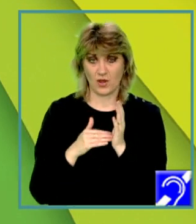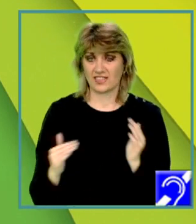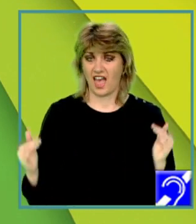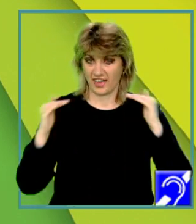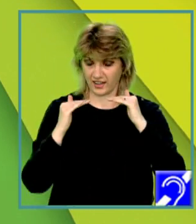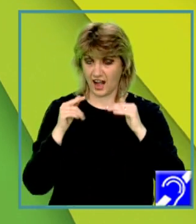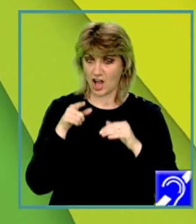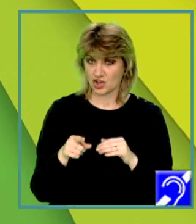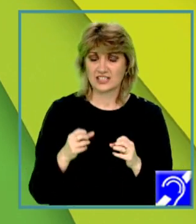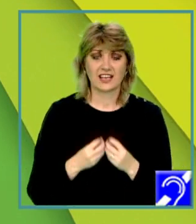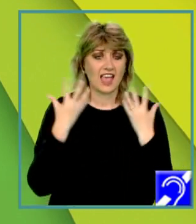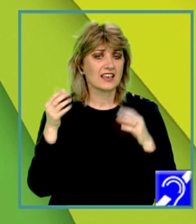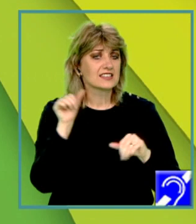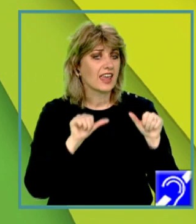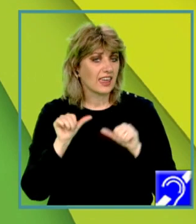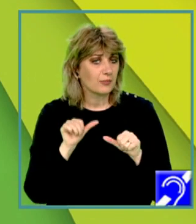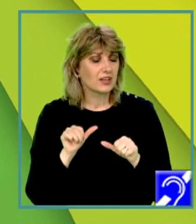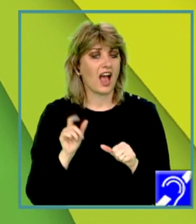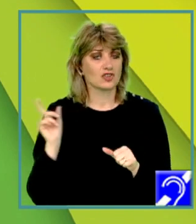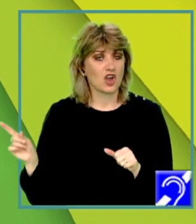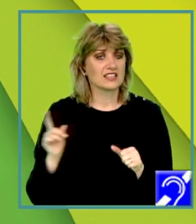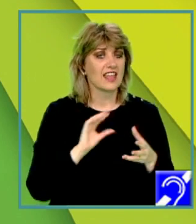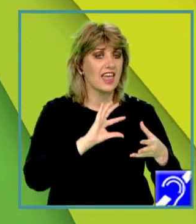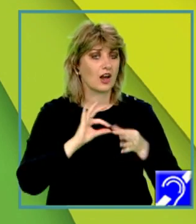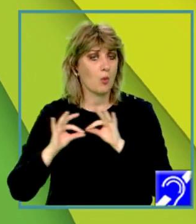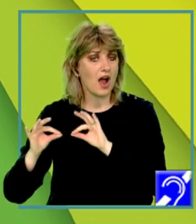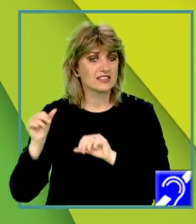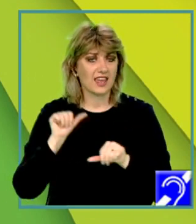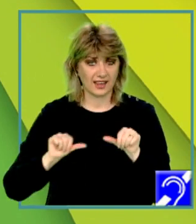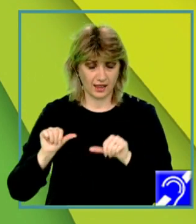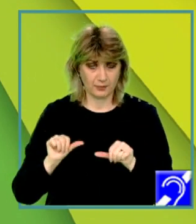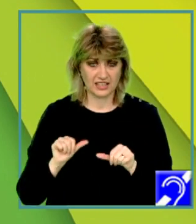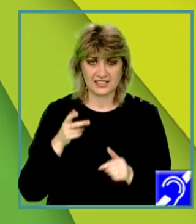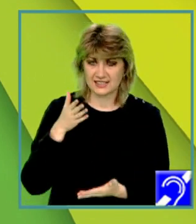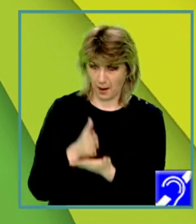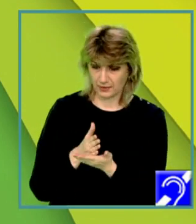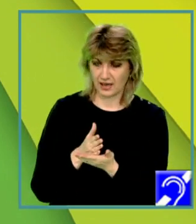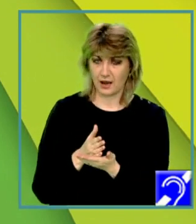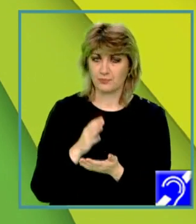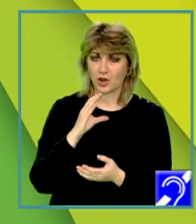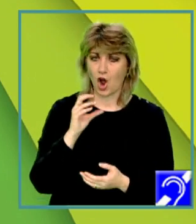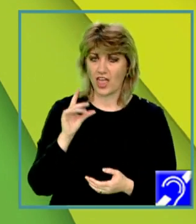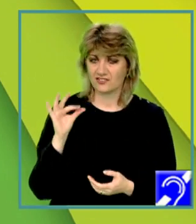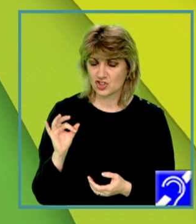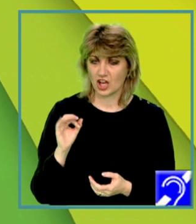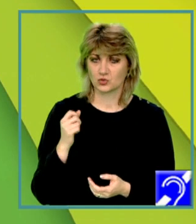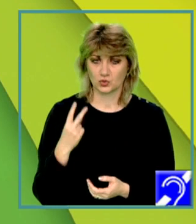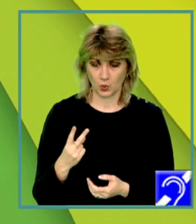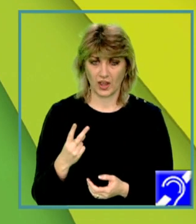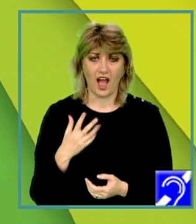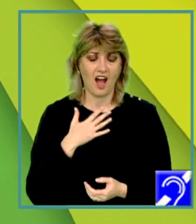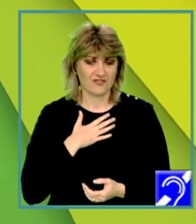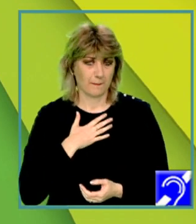reacție chimică această ecuație chimică să stabilim coeficientul doi și astfel